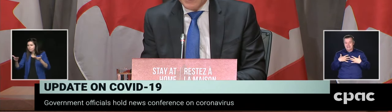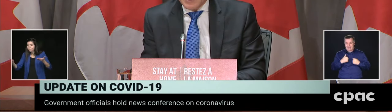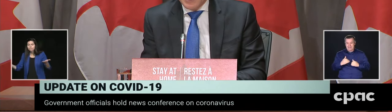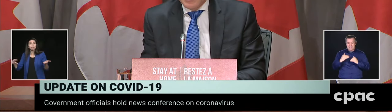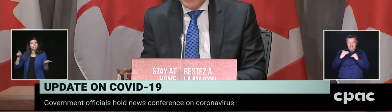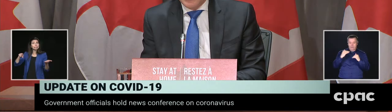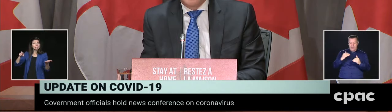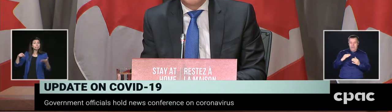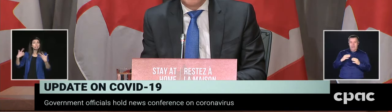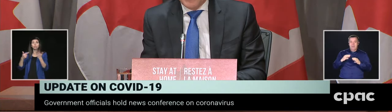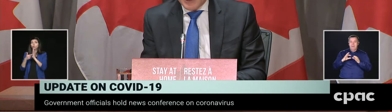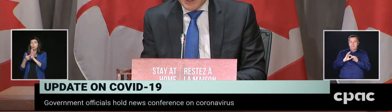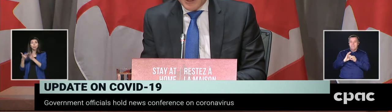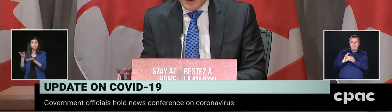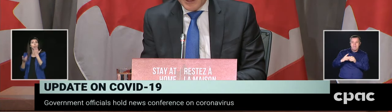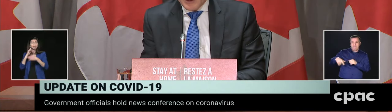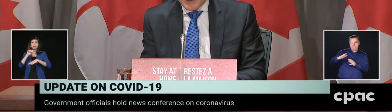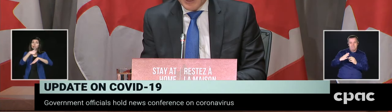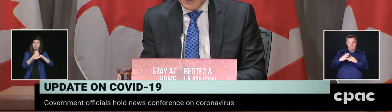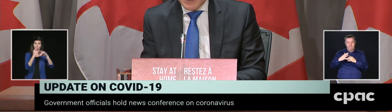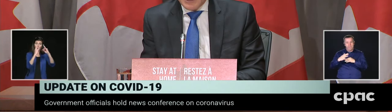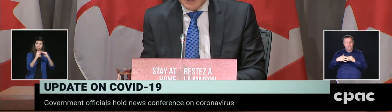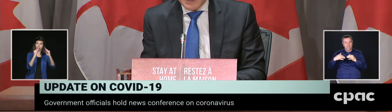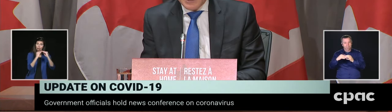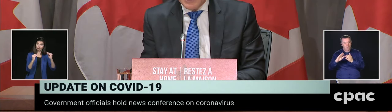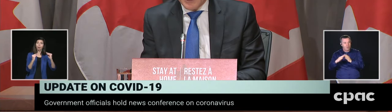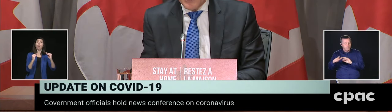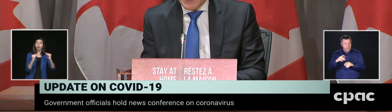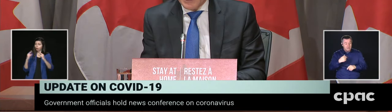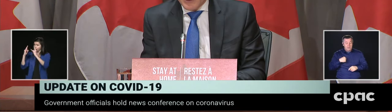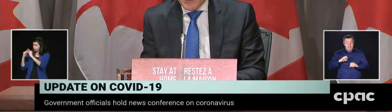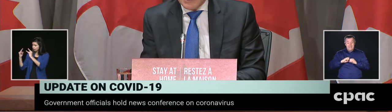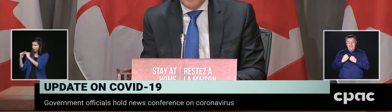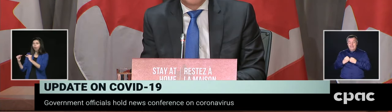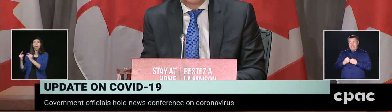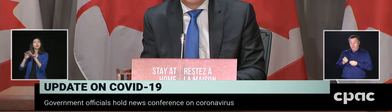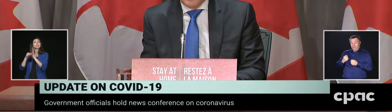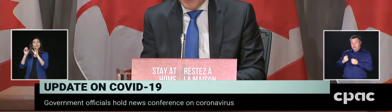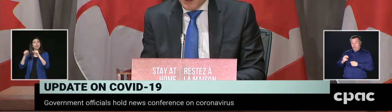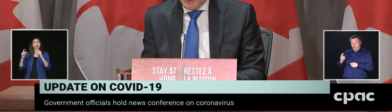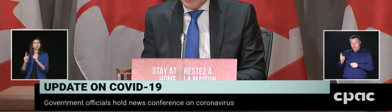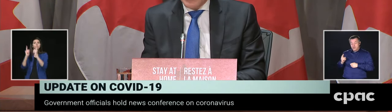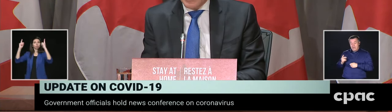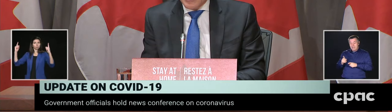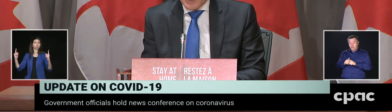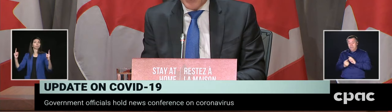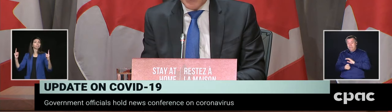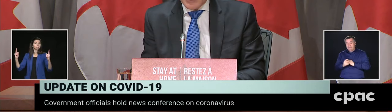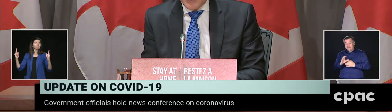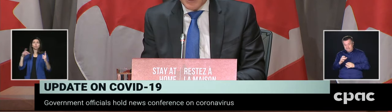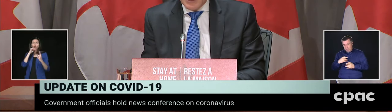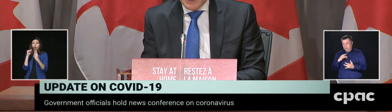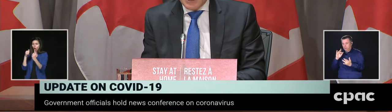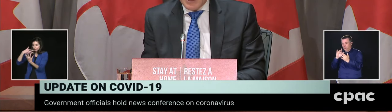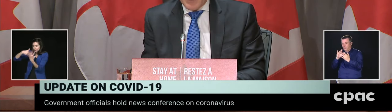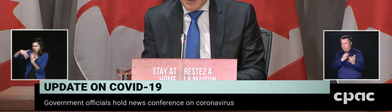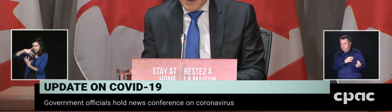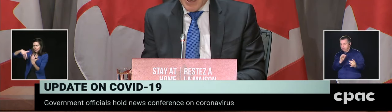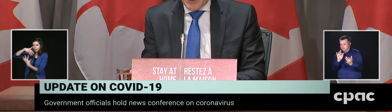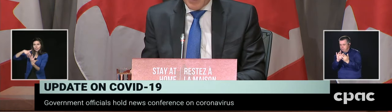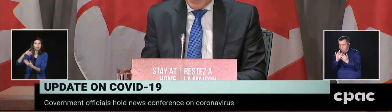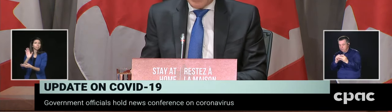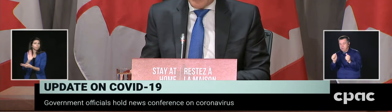période difficile, et notre équipe de gestion des urgences et des crises est en contact régulier avec la Première Nation de Cachéchéouan pour discuter